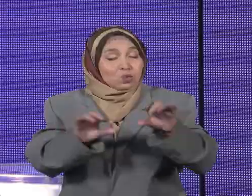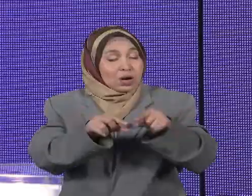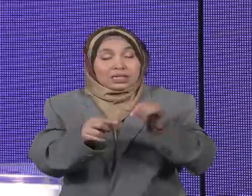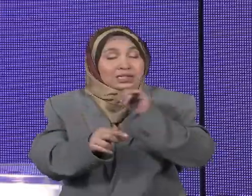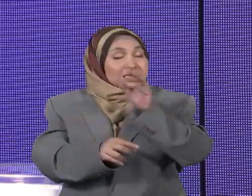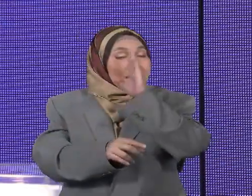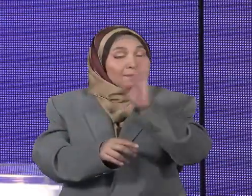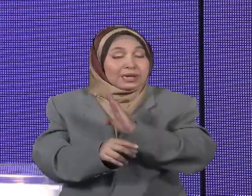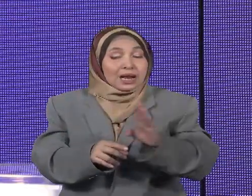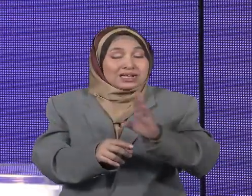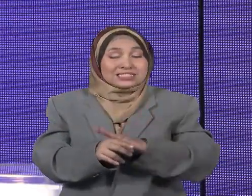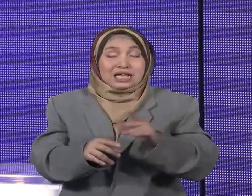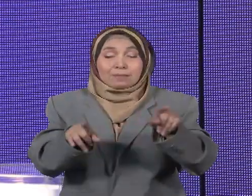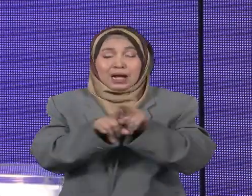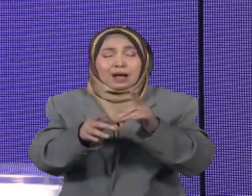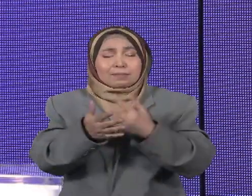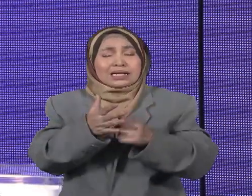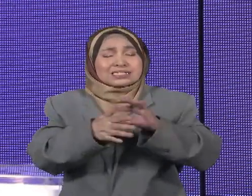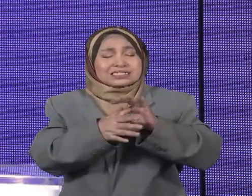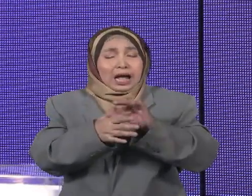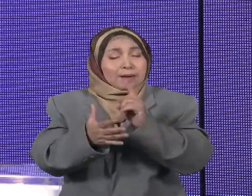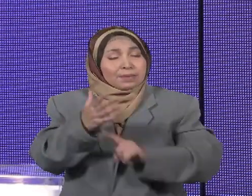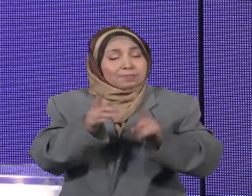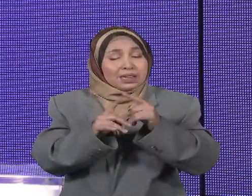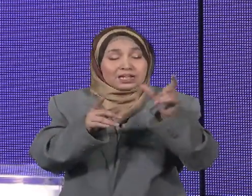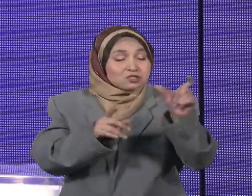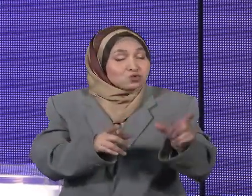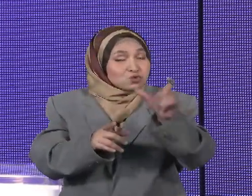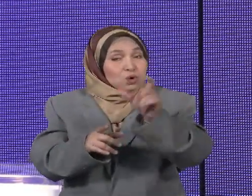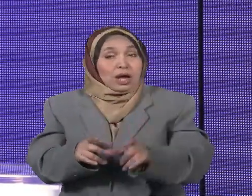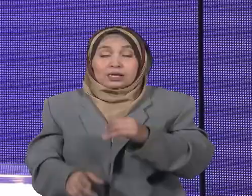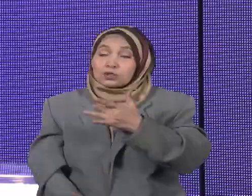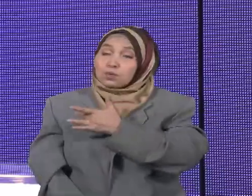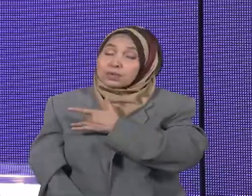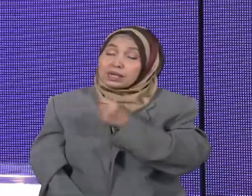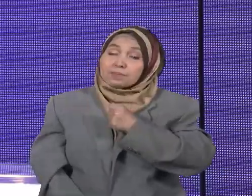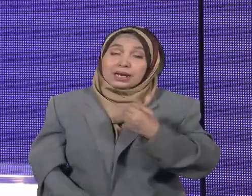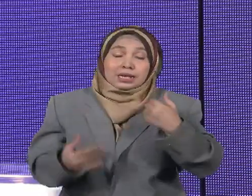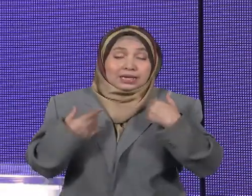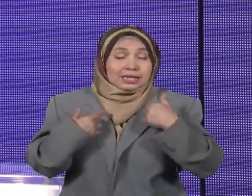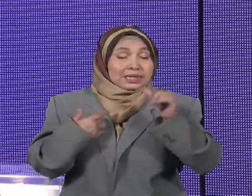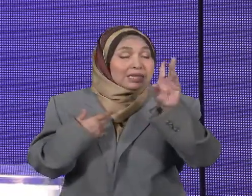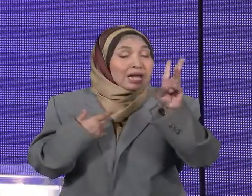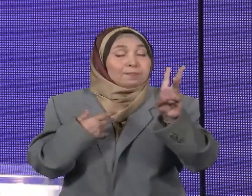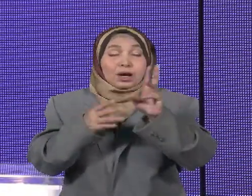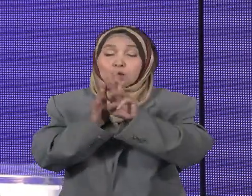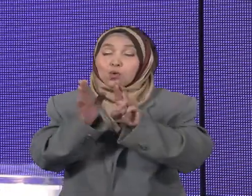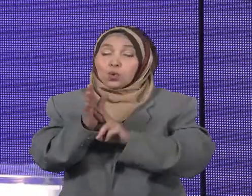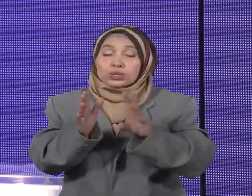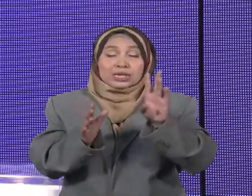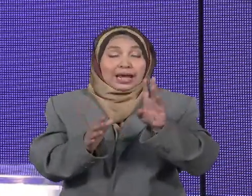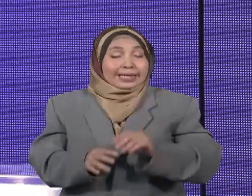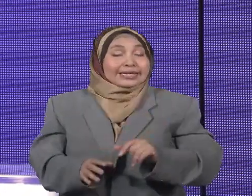Ya. Jadi apa konteksnya? Konteksnya ialah apabila seseorang itu beriman, Ada 6 rukun iman yang sebelum ini